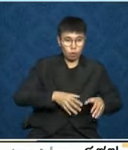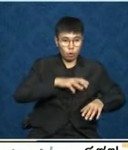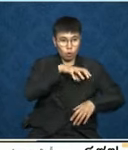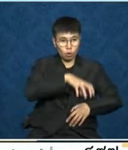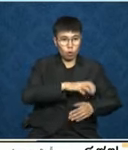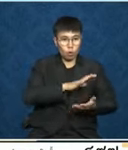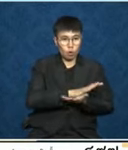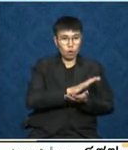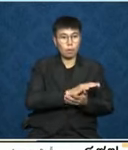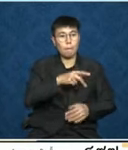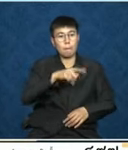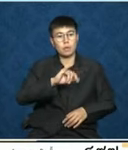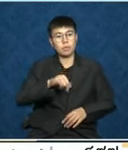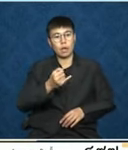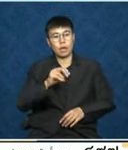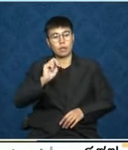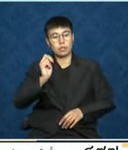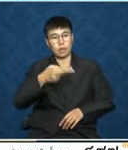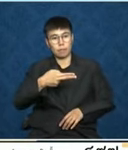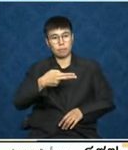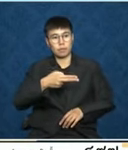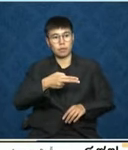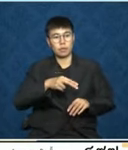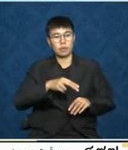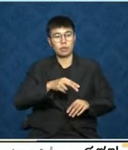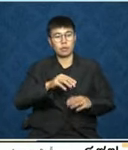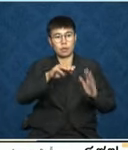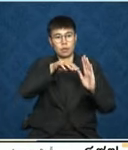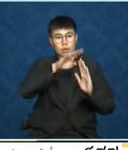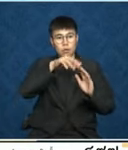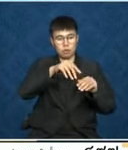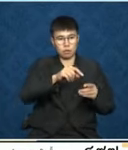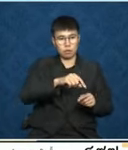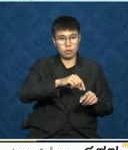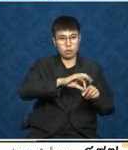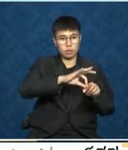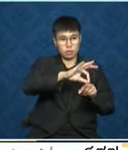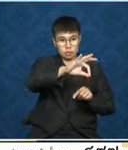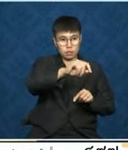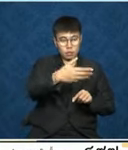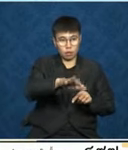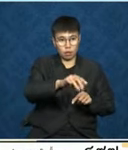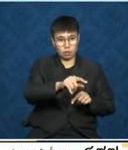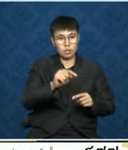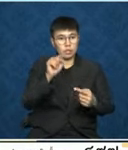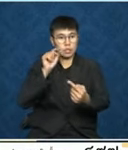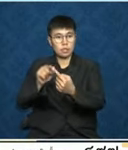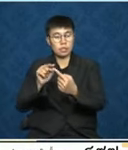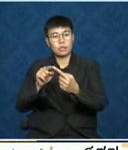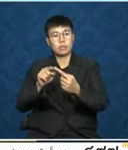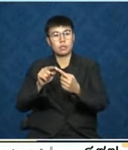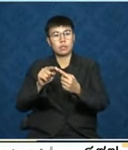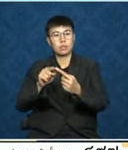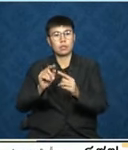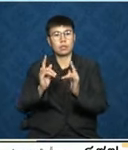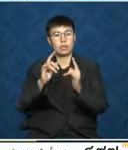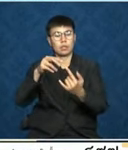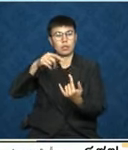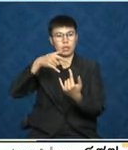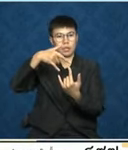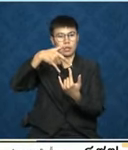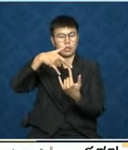ปัญจทรัพย์ไล่ยาวนะครับทางทิศตะวันทางทิศเหนือนะครับลงมาถึงทิศใต้ก็คือเคหะร่มเกนะครับตรงนี้เนี่ยมีเเรียกว่าเป็นทาง